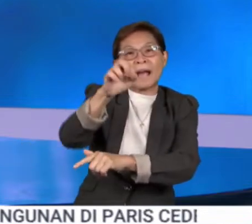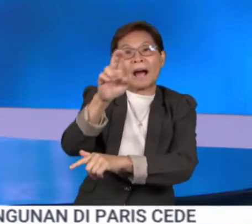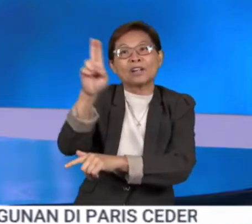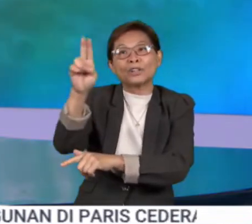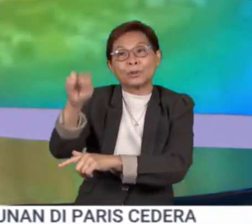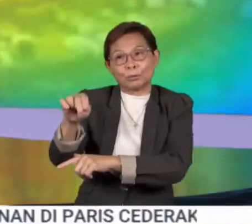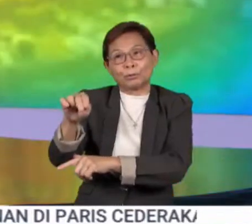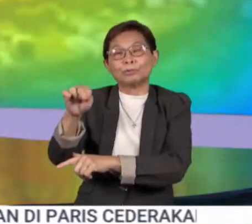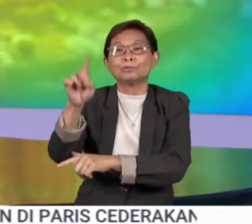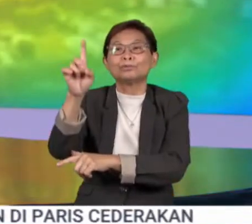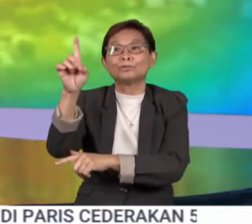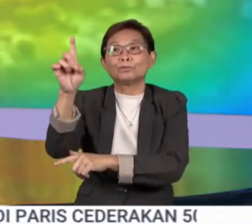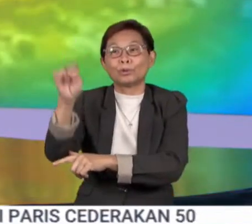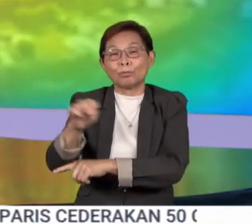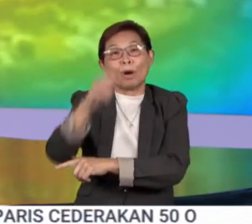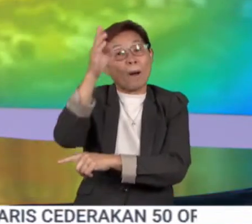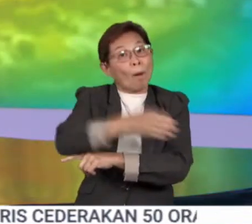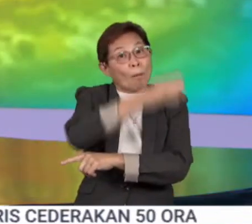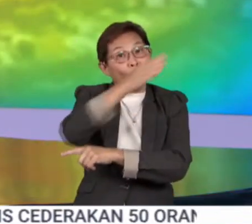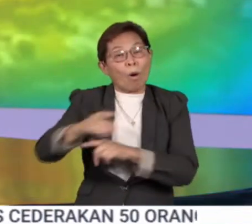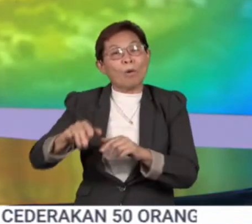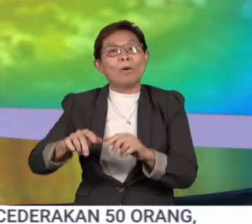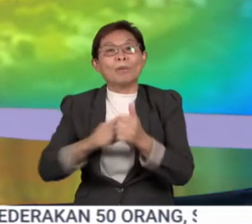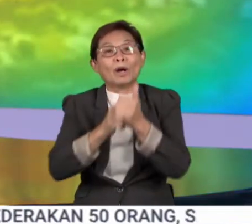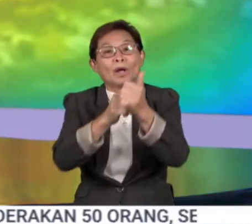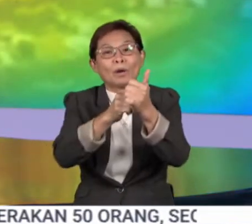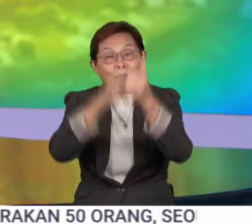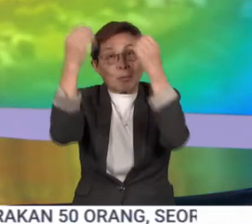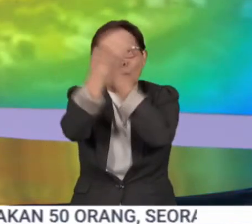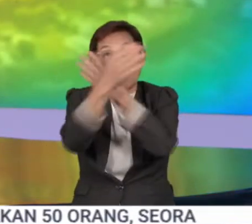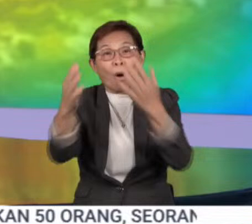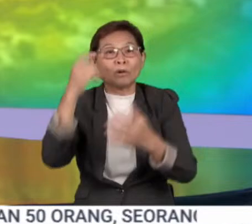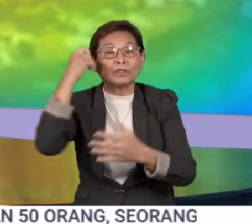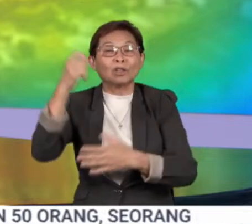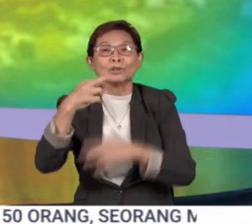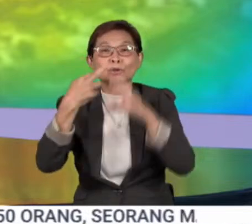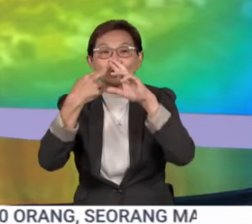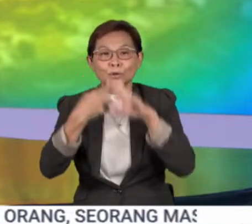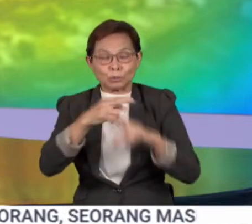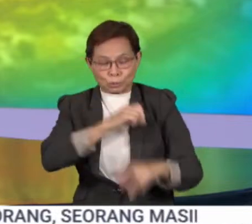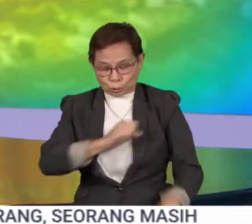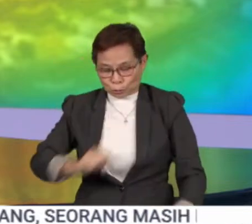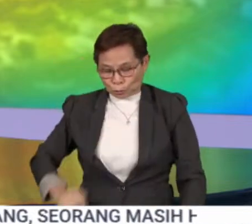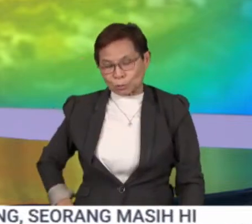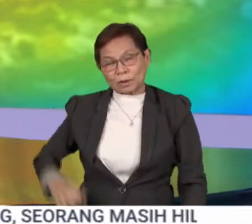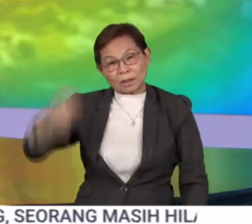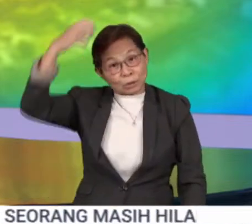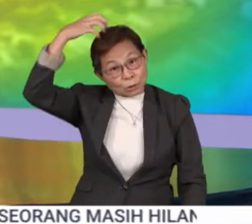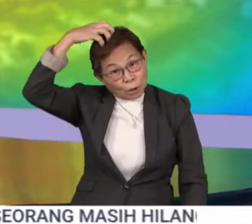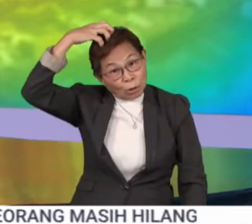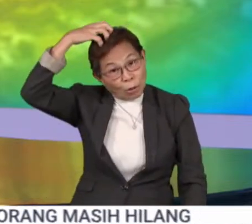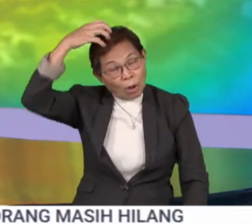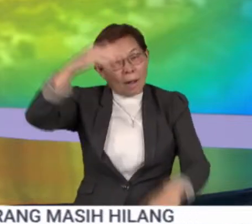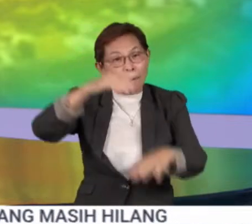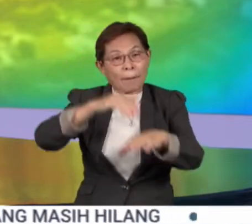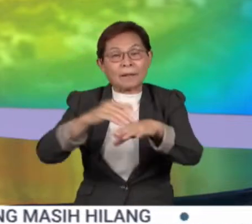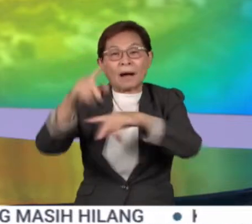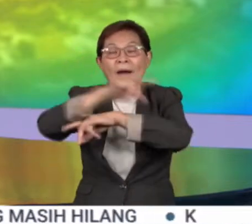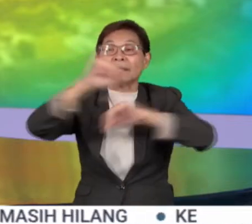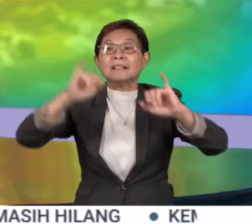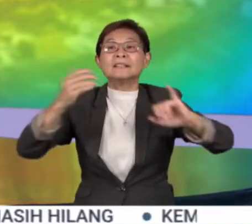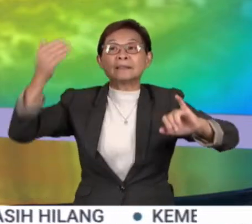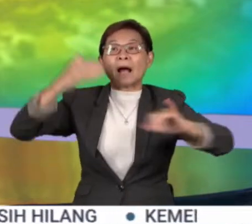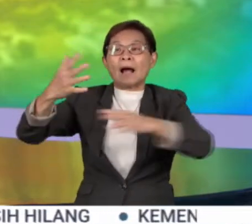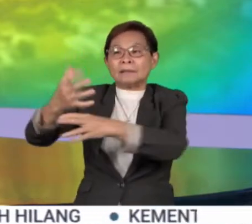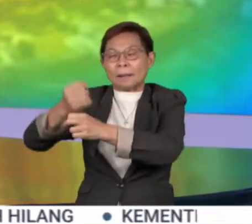umum PRU Dun. Pembubaran itu selaras dengan pengumuman Setiausaha Sulit Sultan Selangor Datuk Muhammad Munir Bani pada Isnin lepas